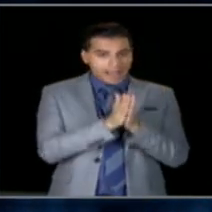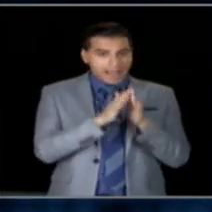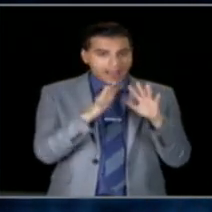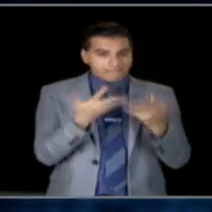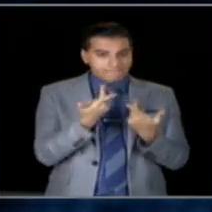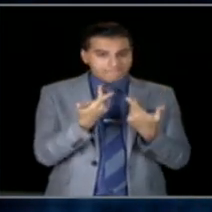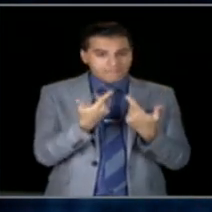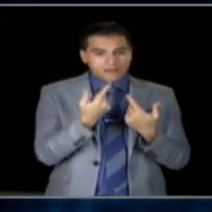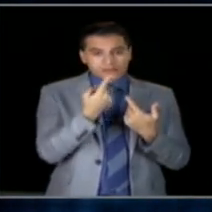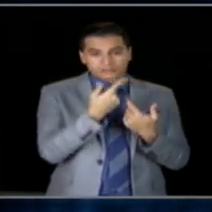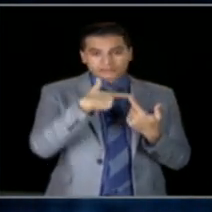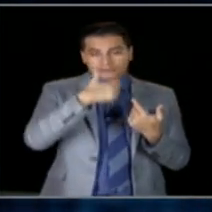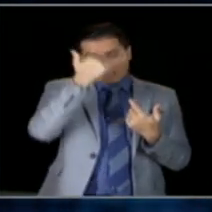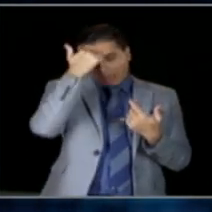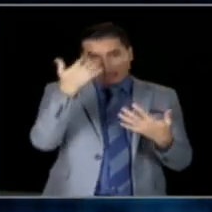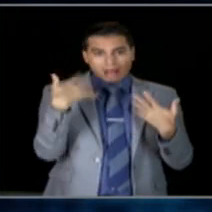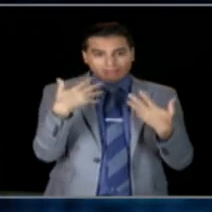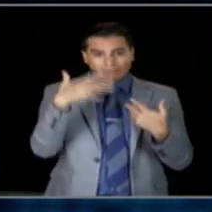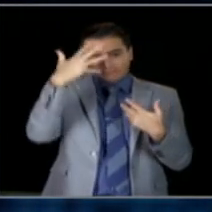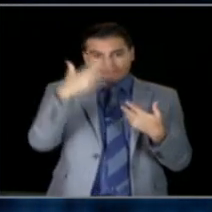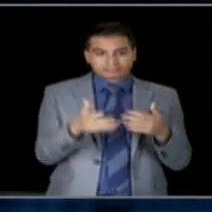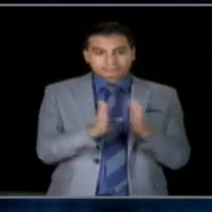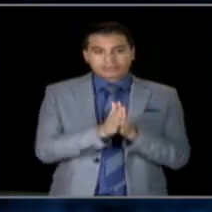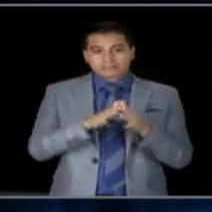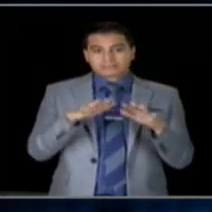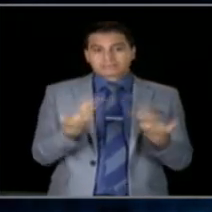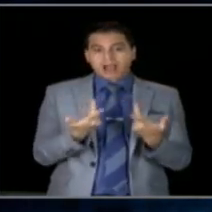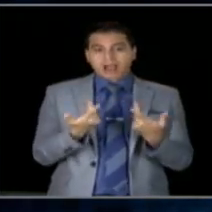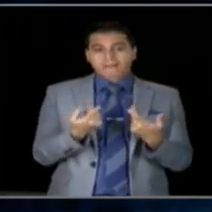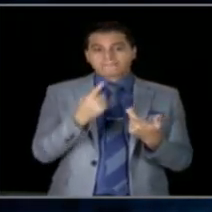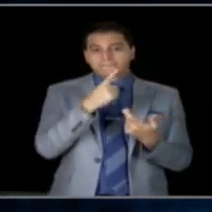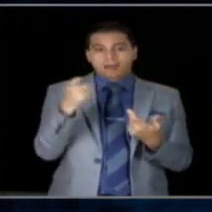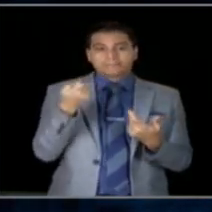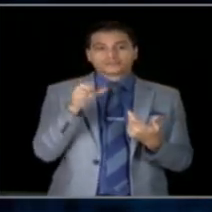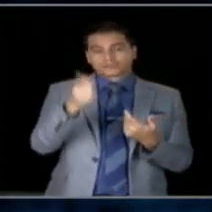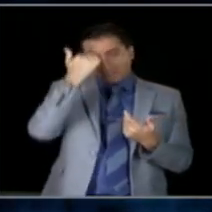ب1500 جنيه، بما يساوي 60,000 جنيه، ويبقى الرصيد لحد دلوقتي